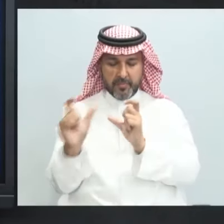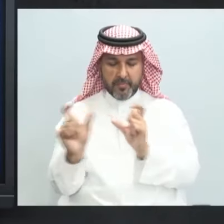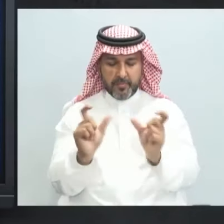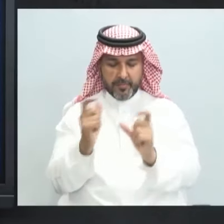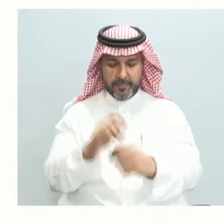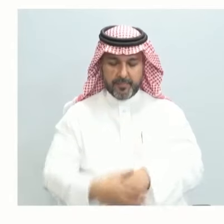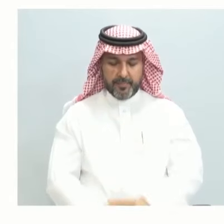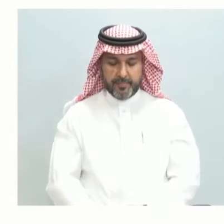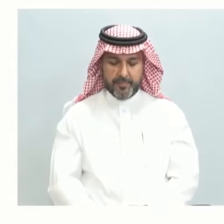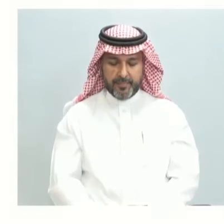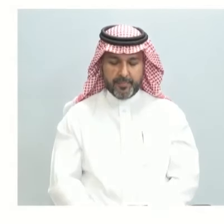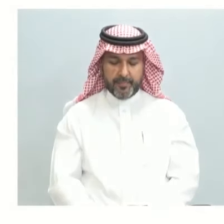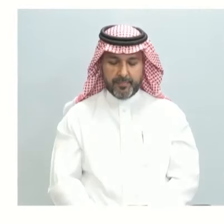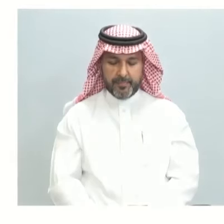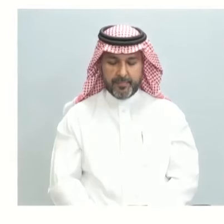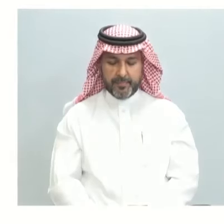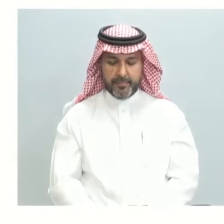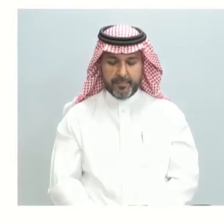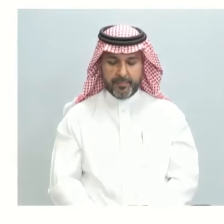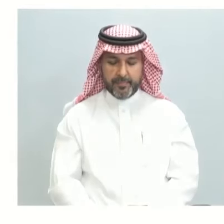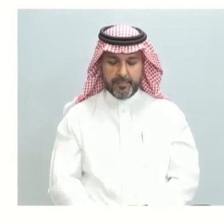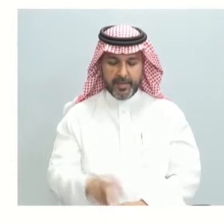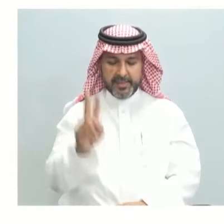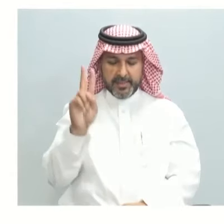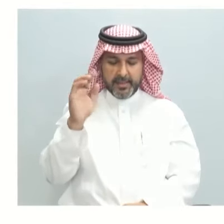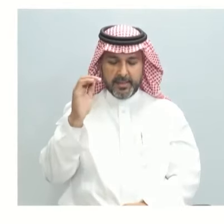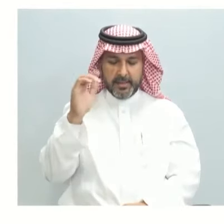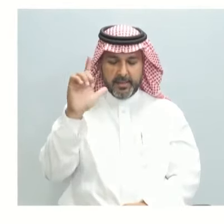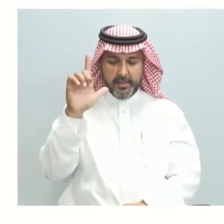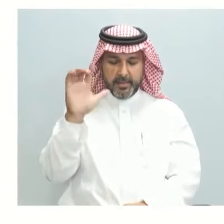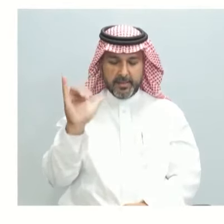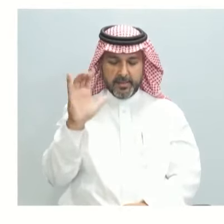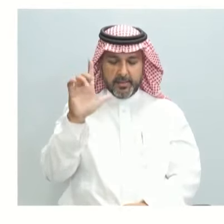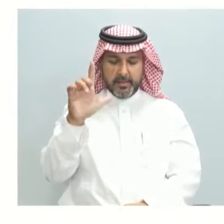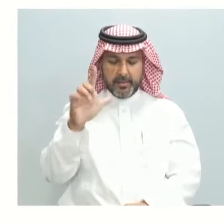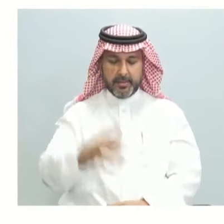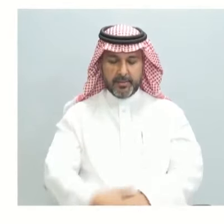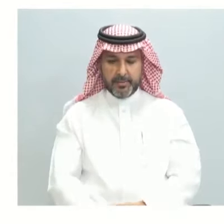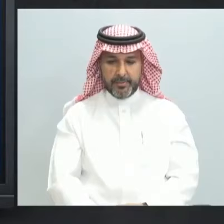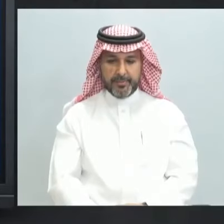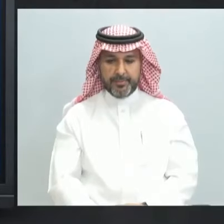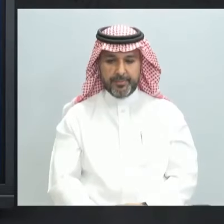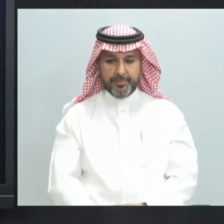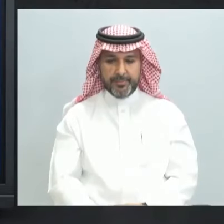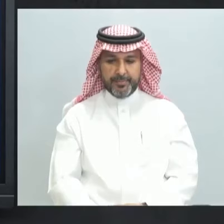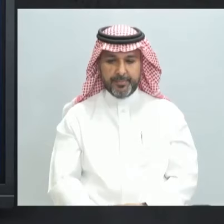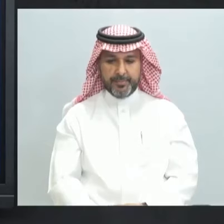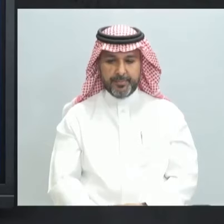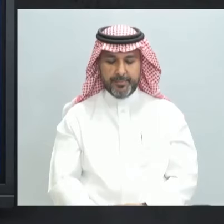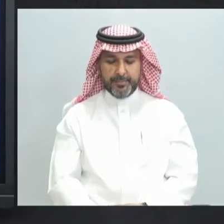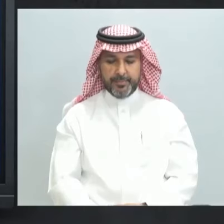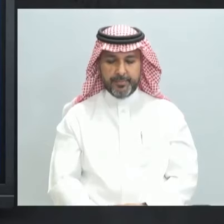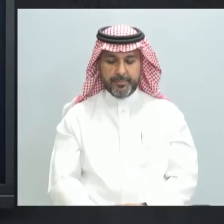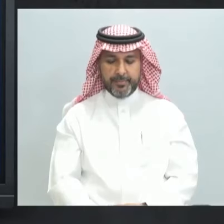هو عباره عن البوابه قد يكون القاسم المشترك الاكبر متغير قد يكون عدد قد يكون